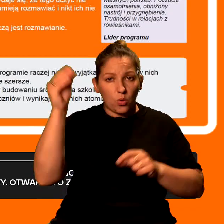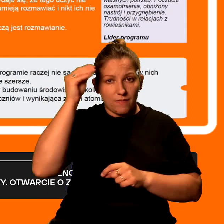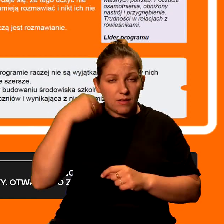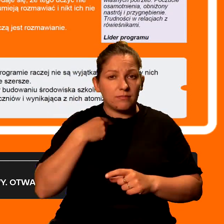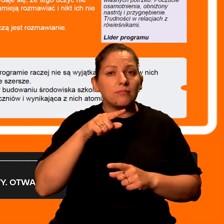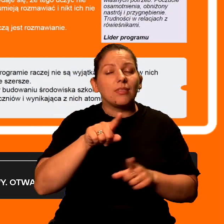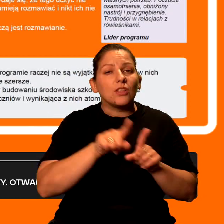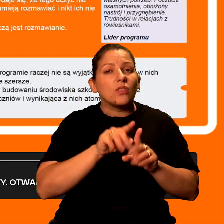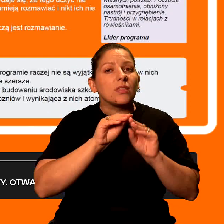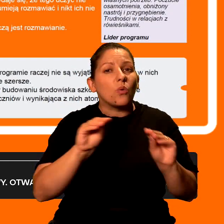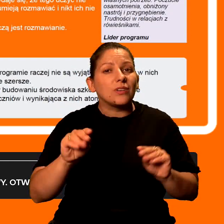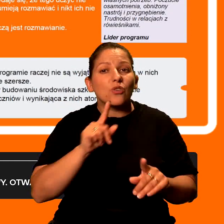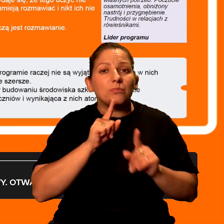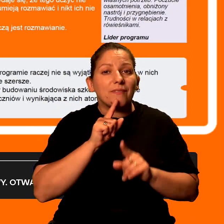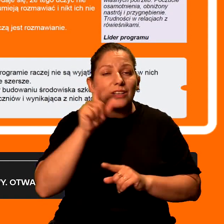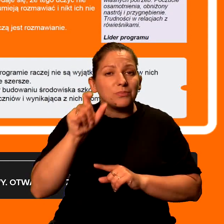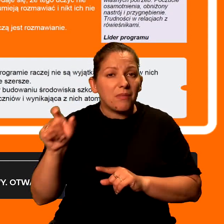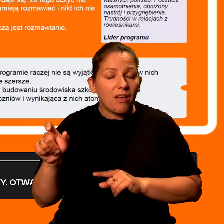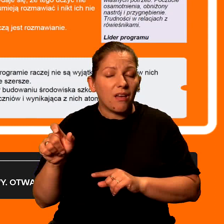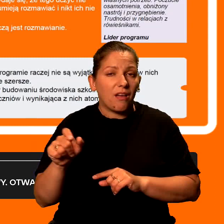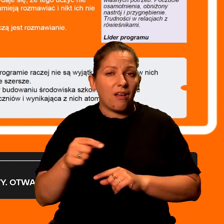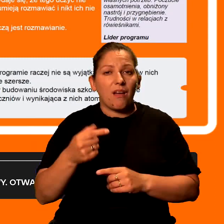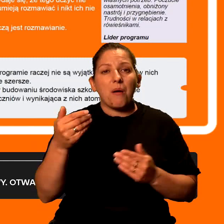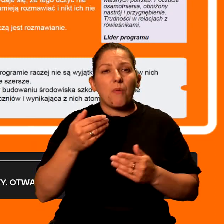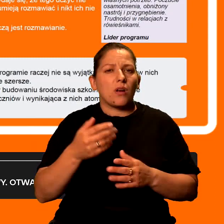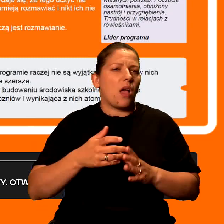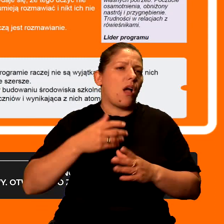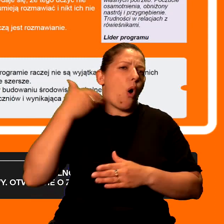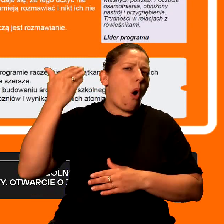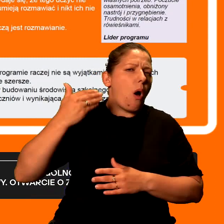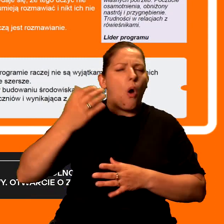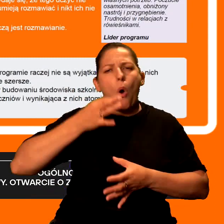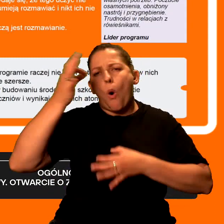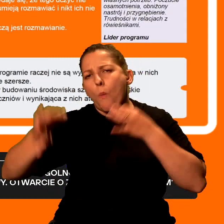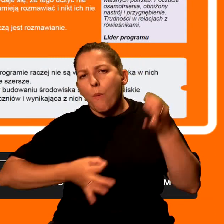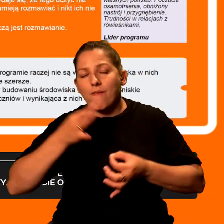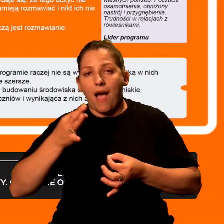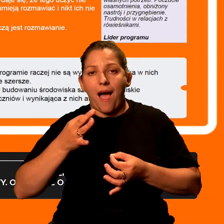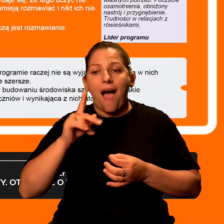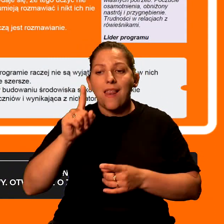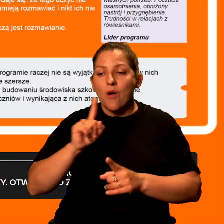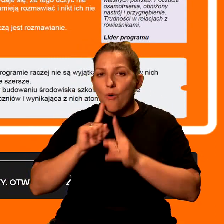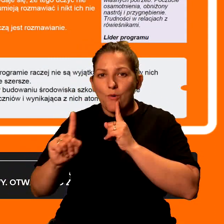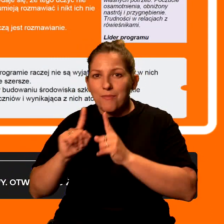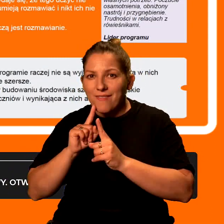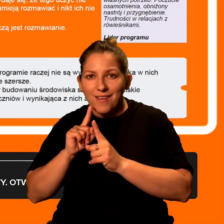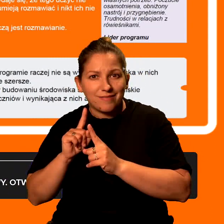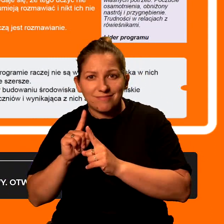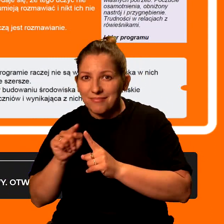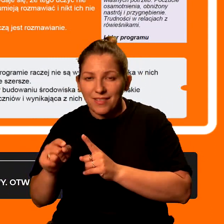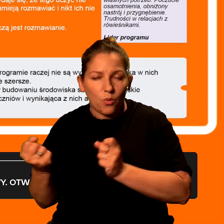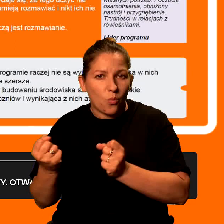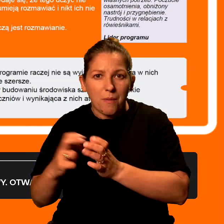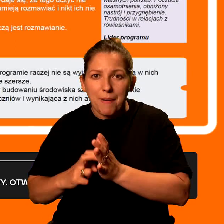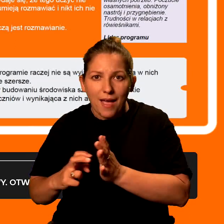ale także nauczyciele, z którymi rozmawialiśmy, mogli opowiadać o wszystkim, ale nie o tym, jak z kimś rozmawiali, ponieważ tego ogromnie brakuje.